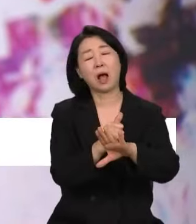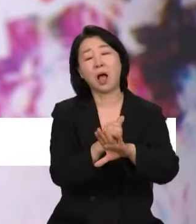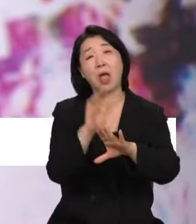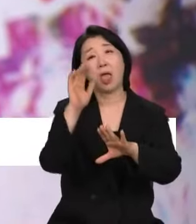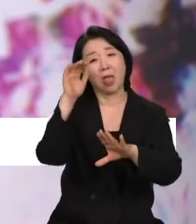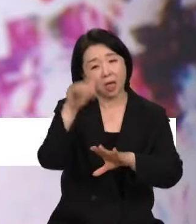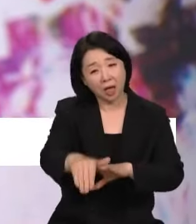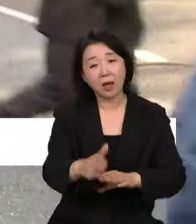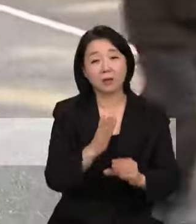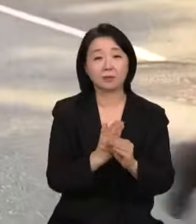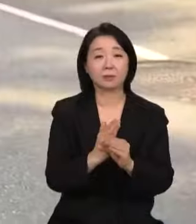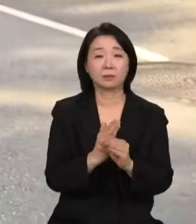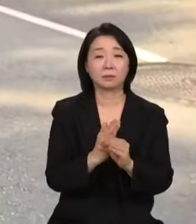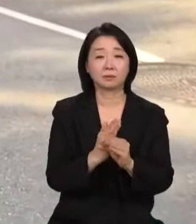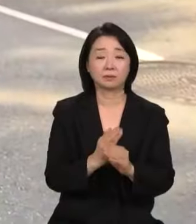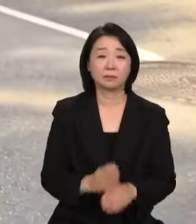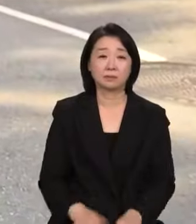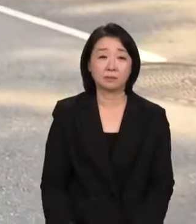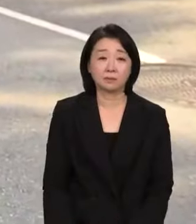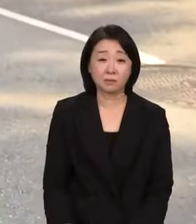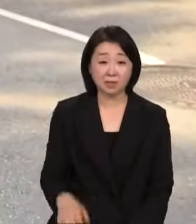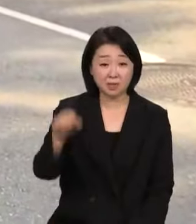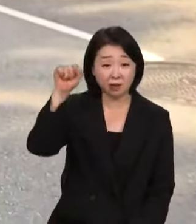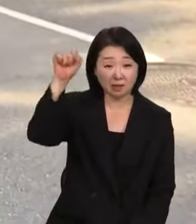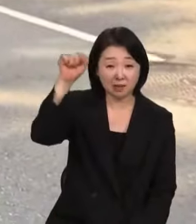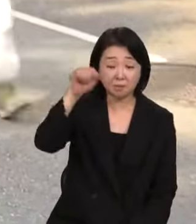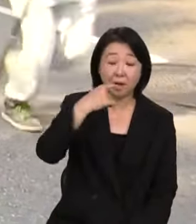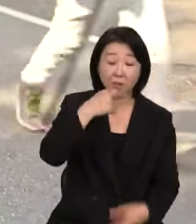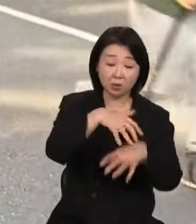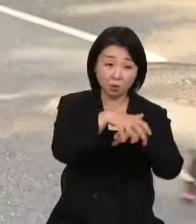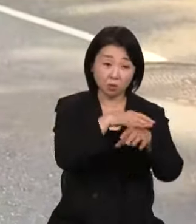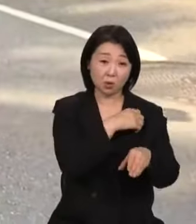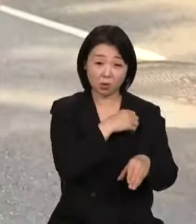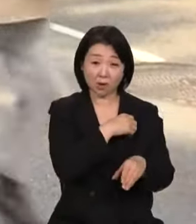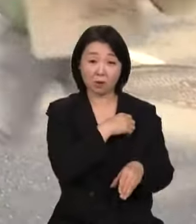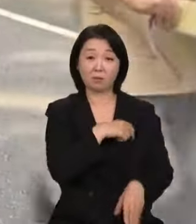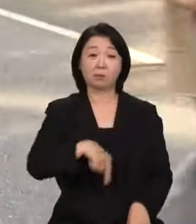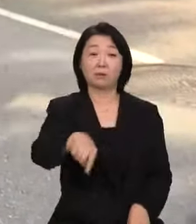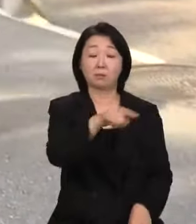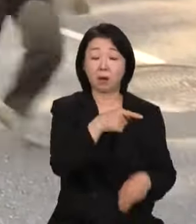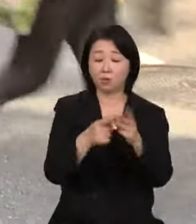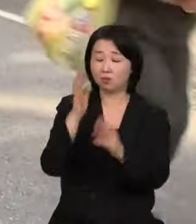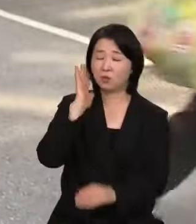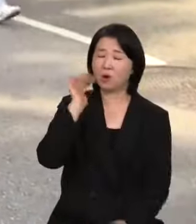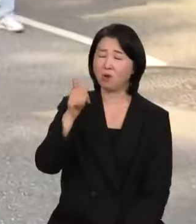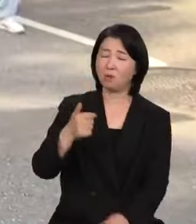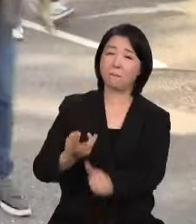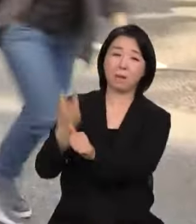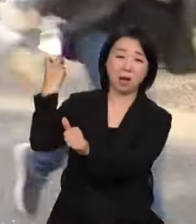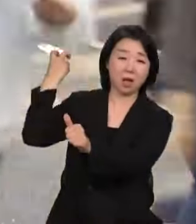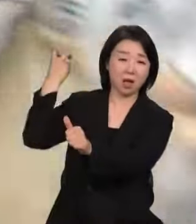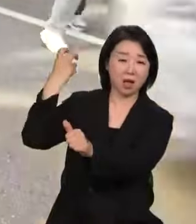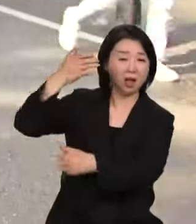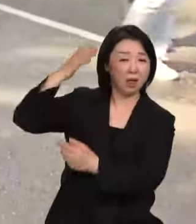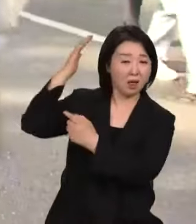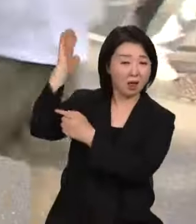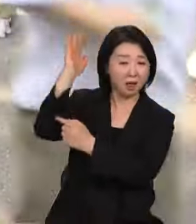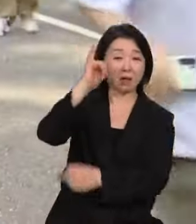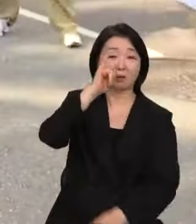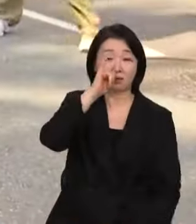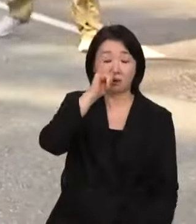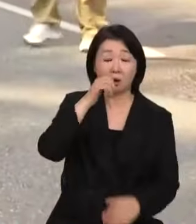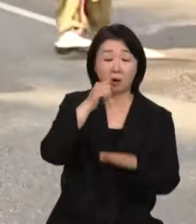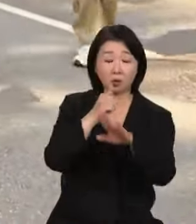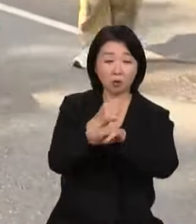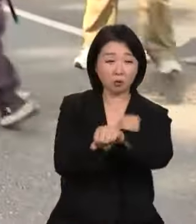곤두박질 쳤습니다. 본 집회를 마친 민주노총 조합원들은 윤석열 정권 퇴진이라는 피켓을 들고